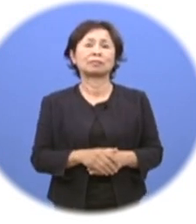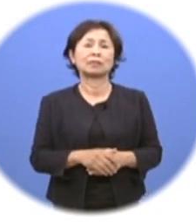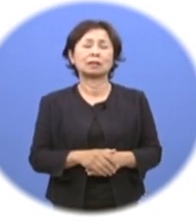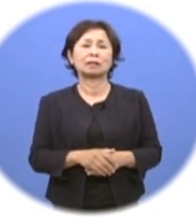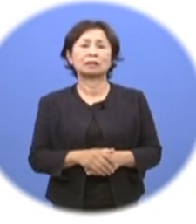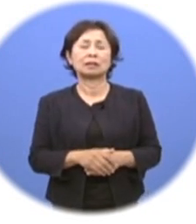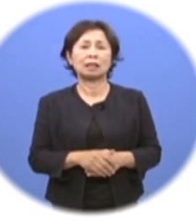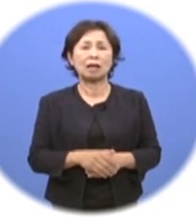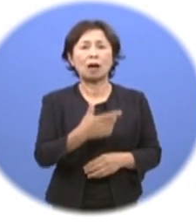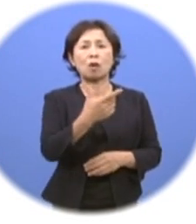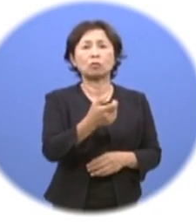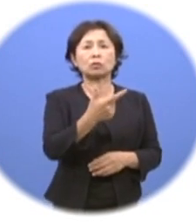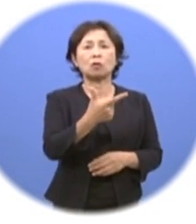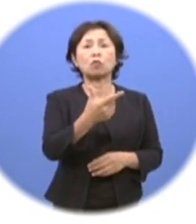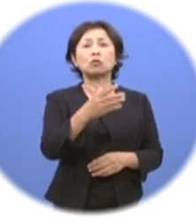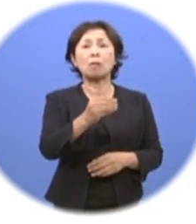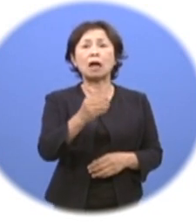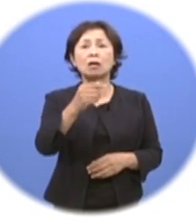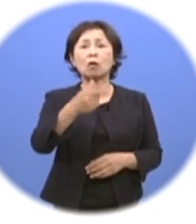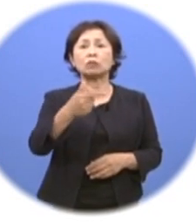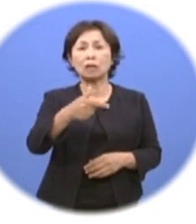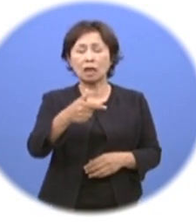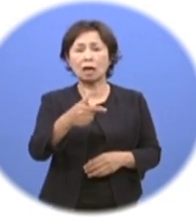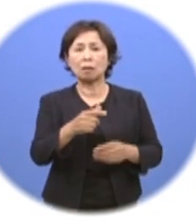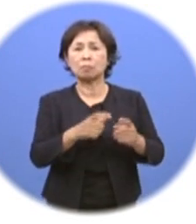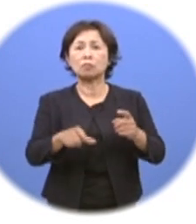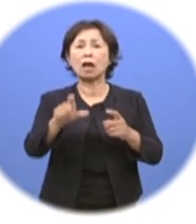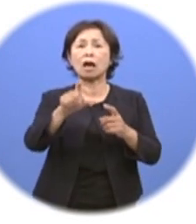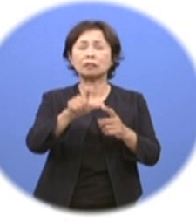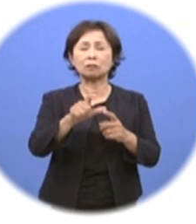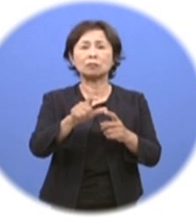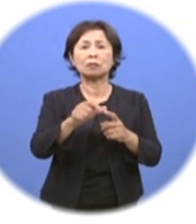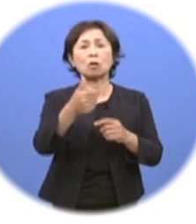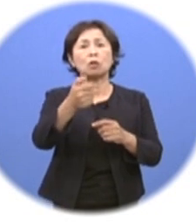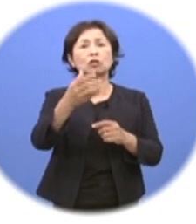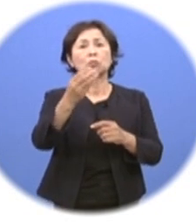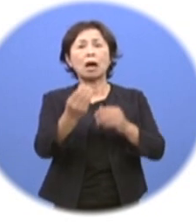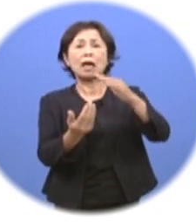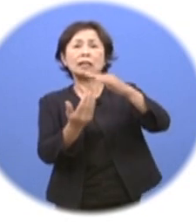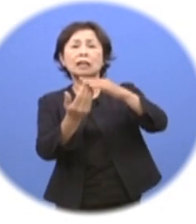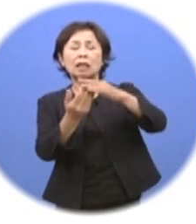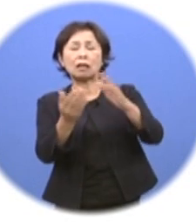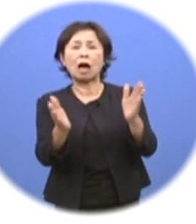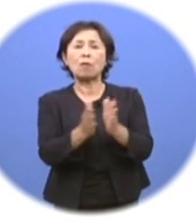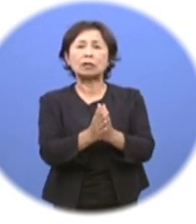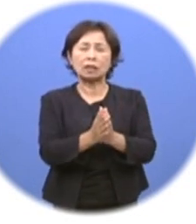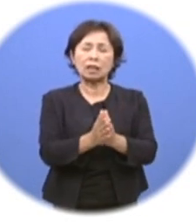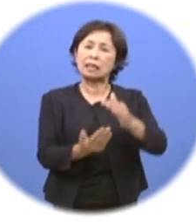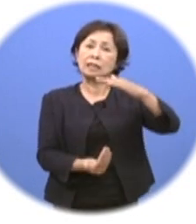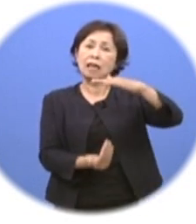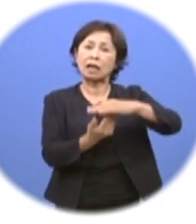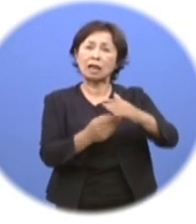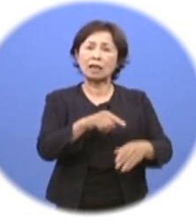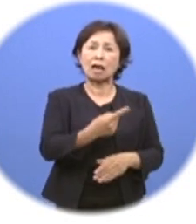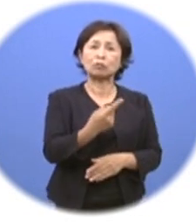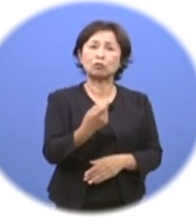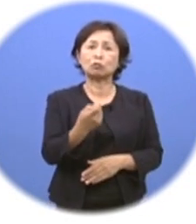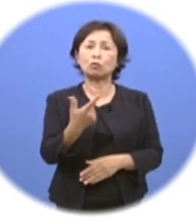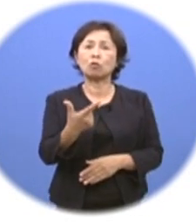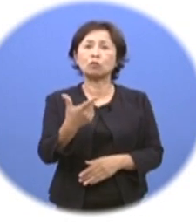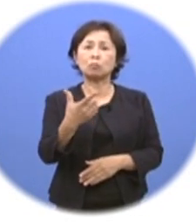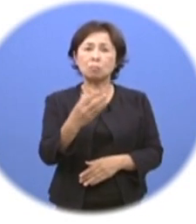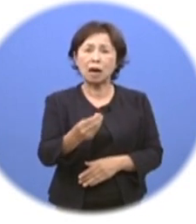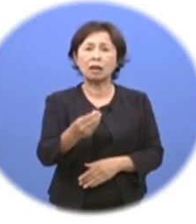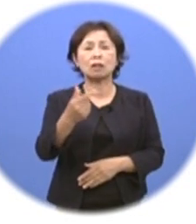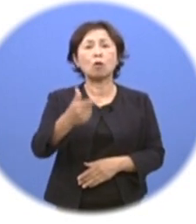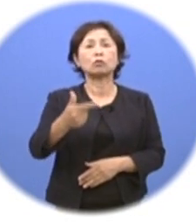万6000円の補助に加え50万円を上限に工事の 40%、合計で最大116万6000円の補